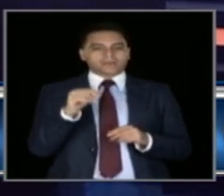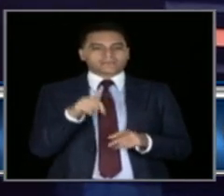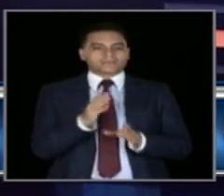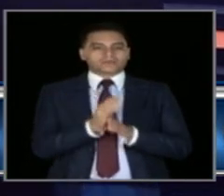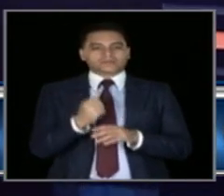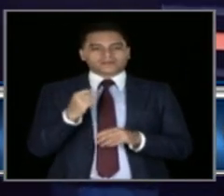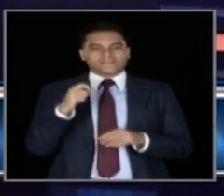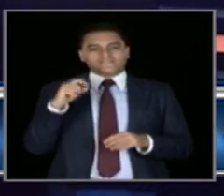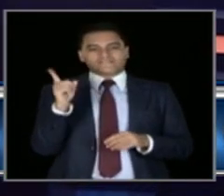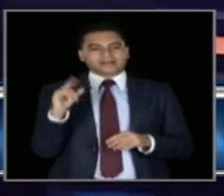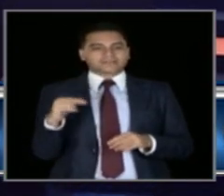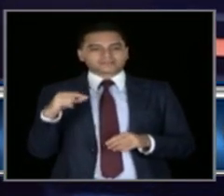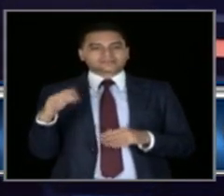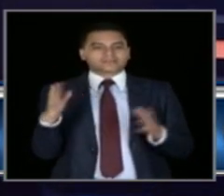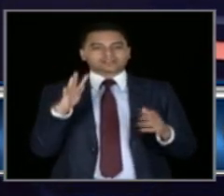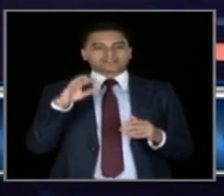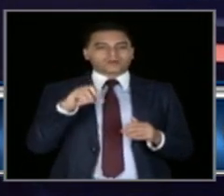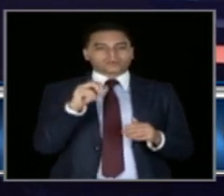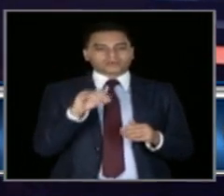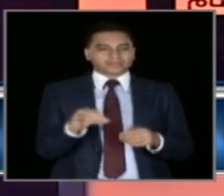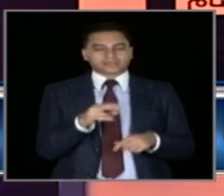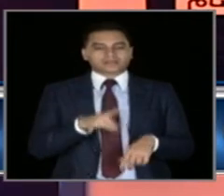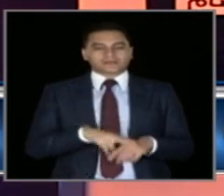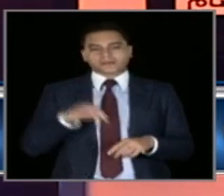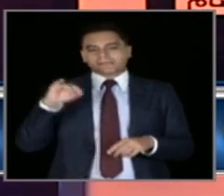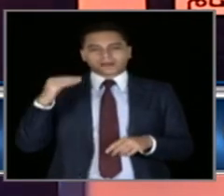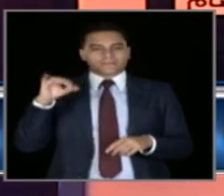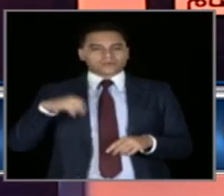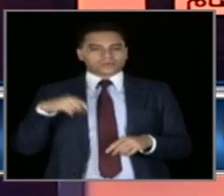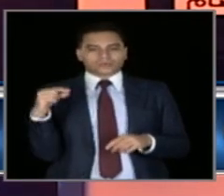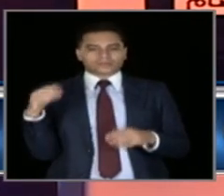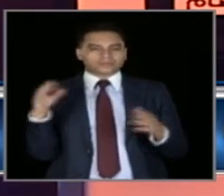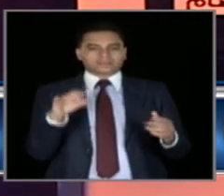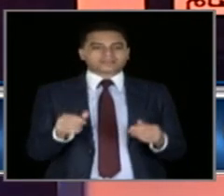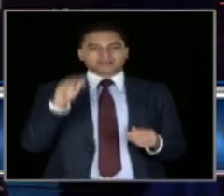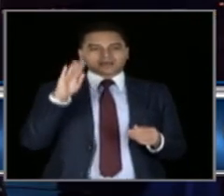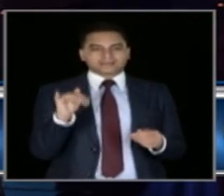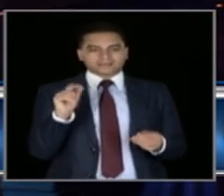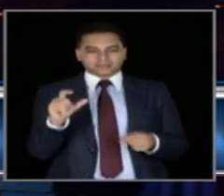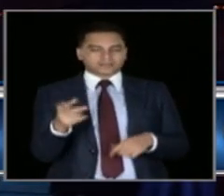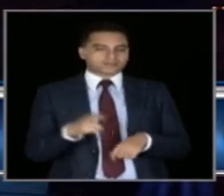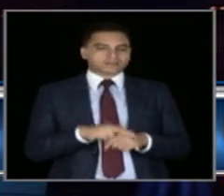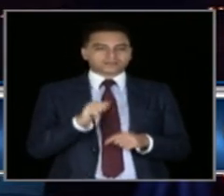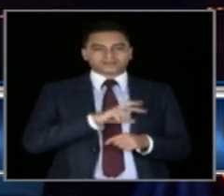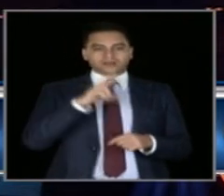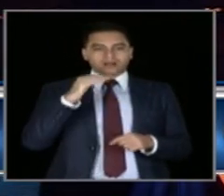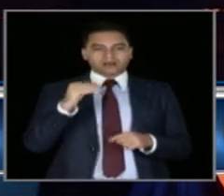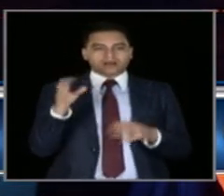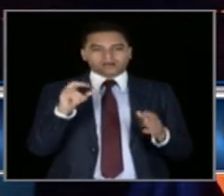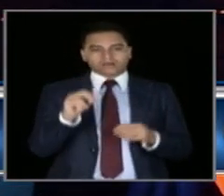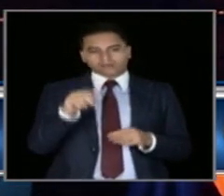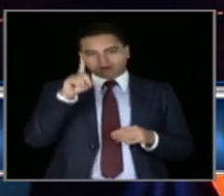شوقي، محمود ياسين، صلاح قبيل، وحسين الشربيني.